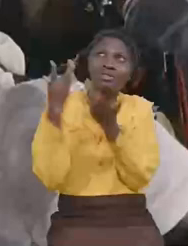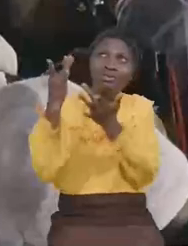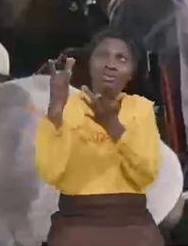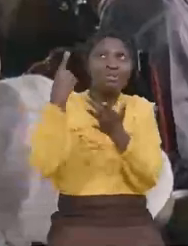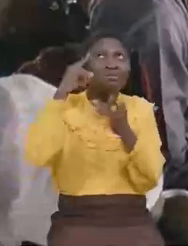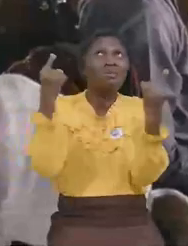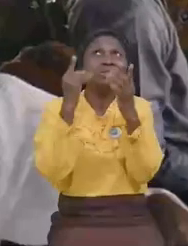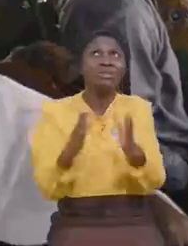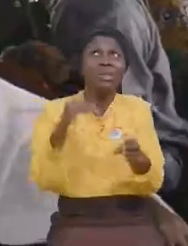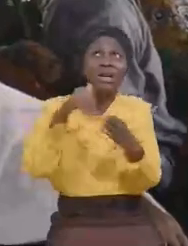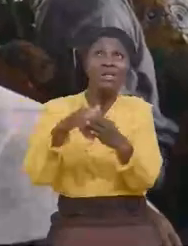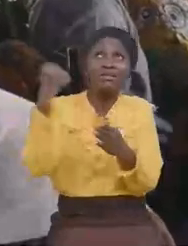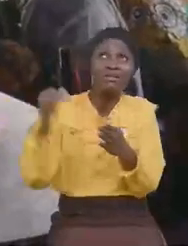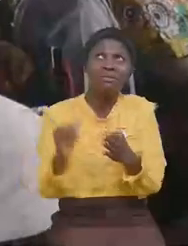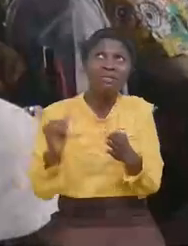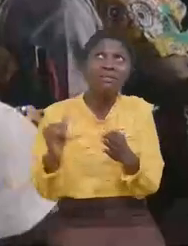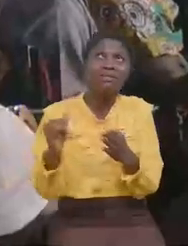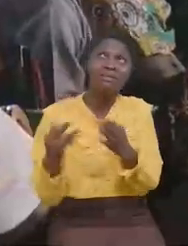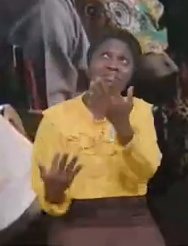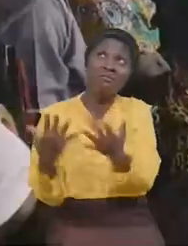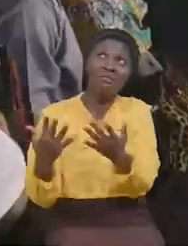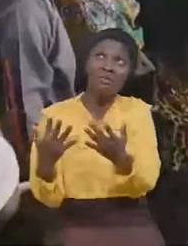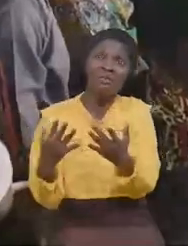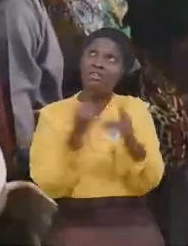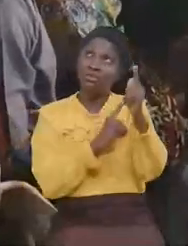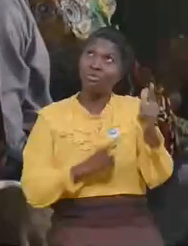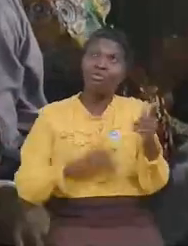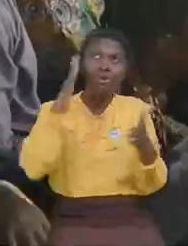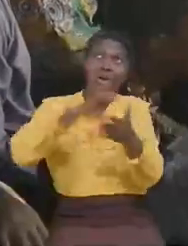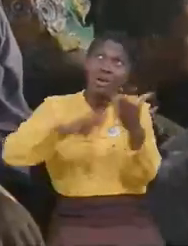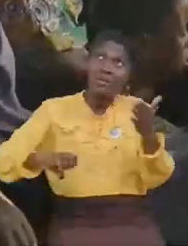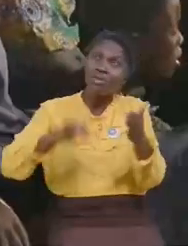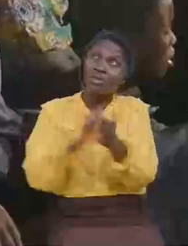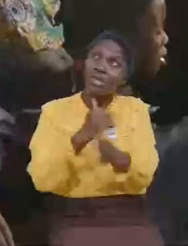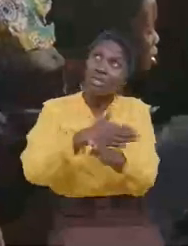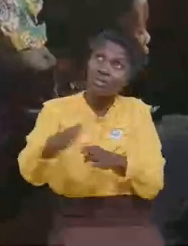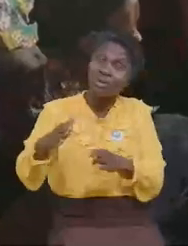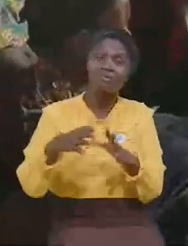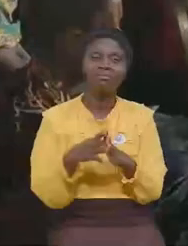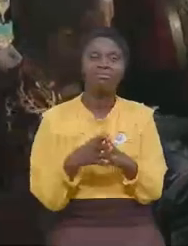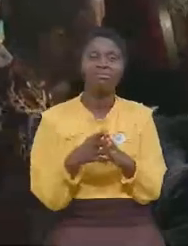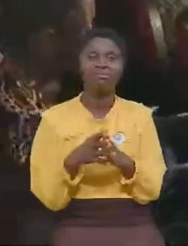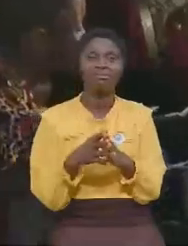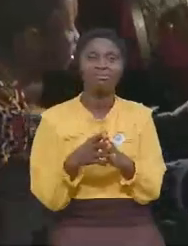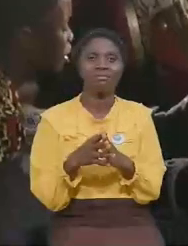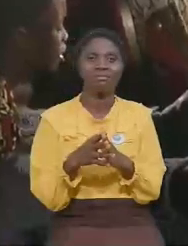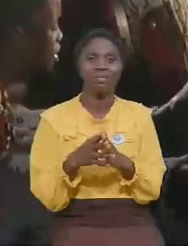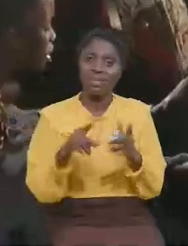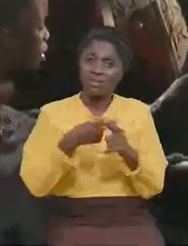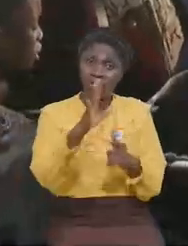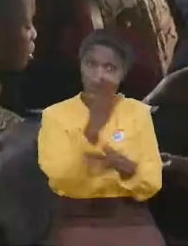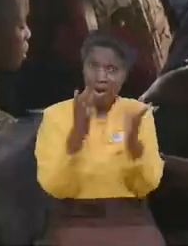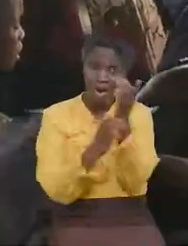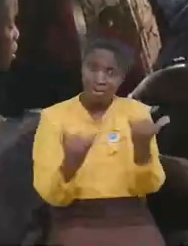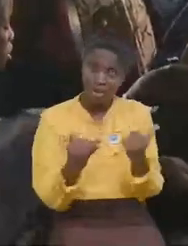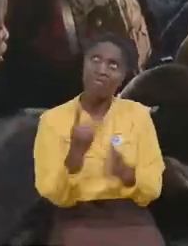qui attend les pécheurs à l'éternité, le Seigneur va tout ôter. Tu lèves la main et tu